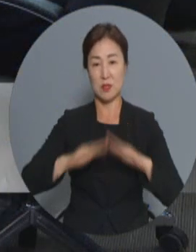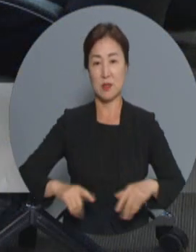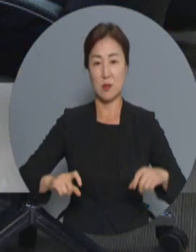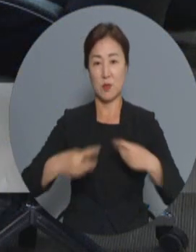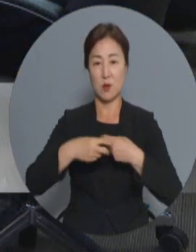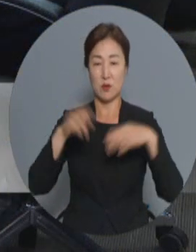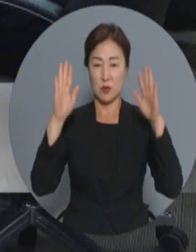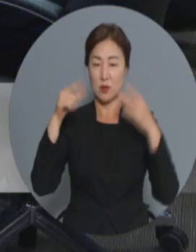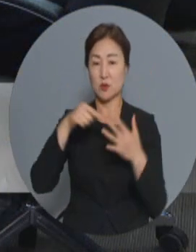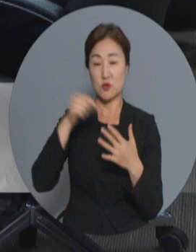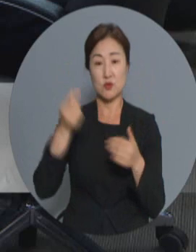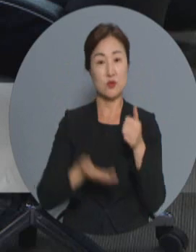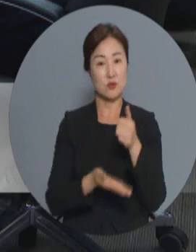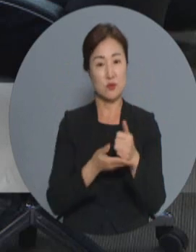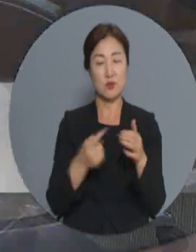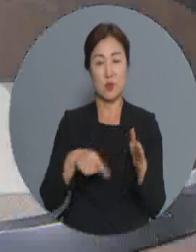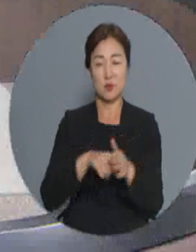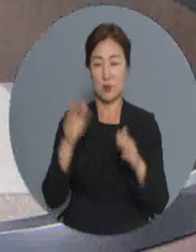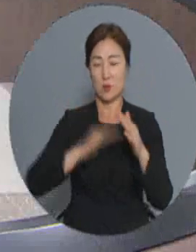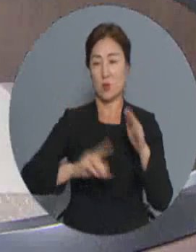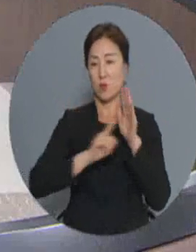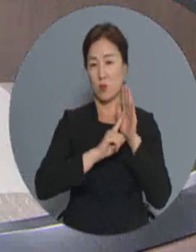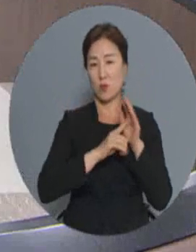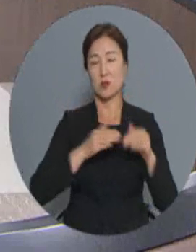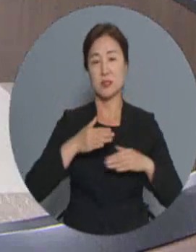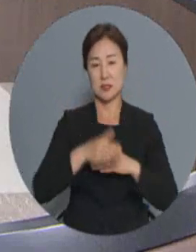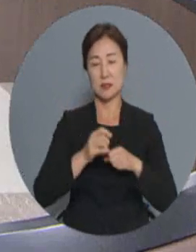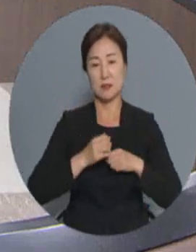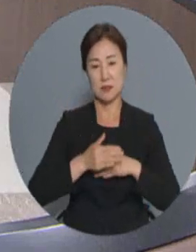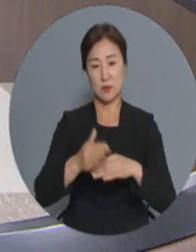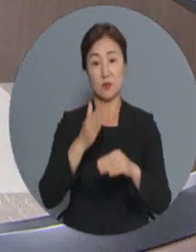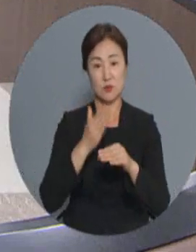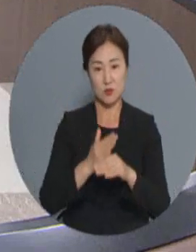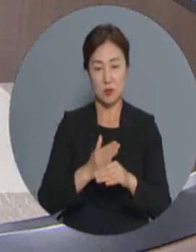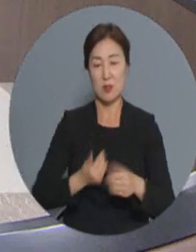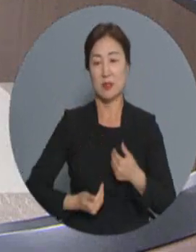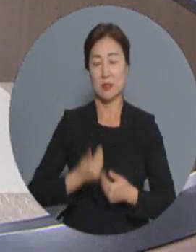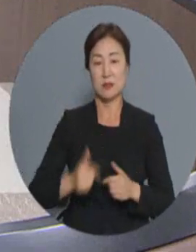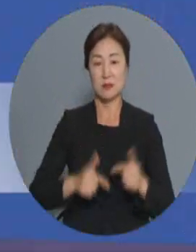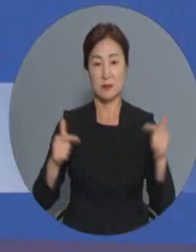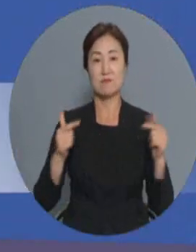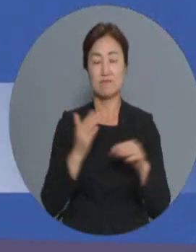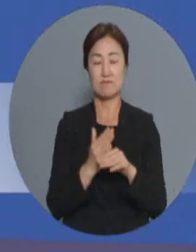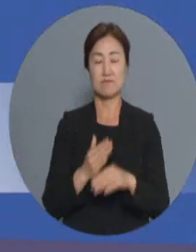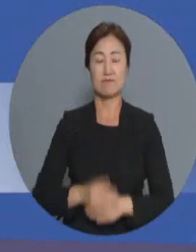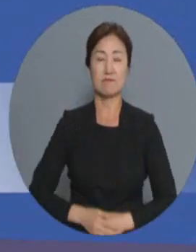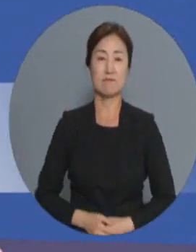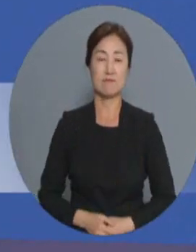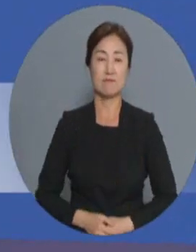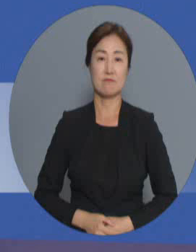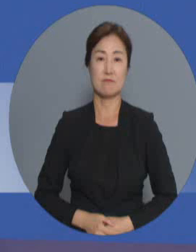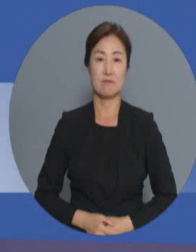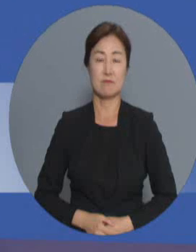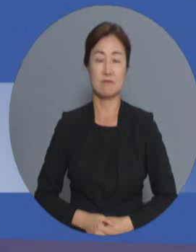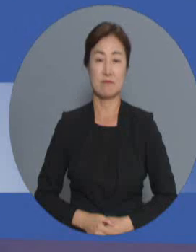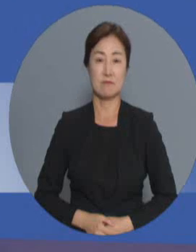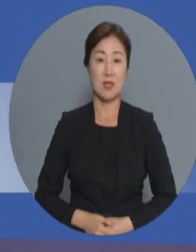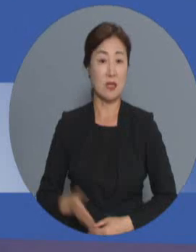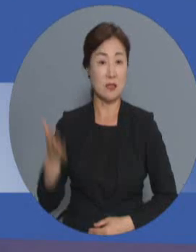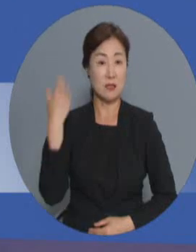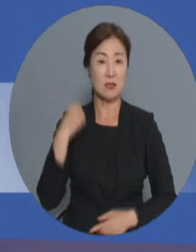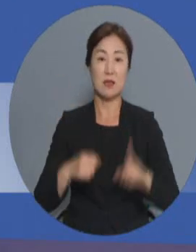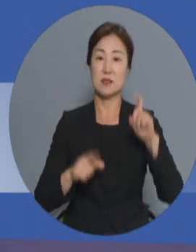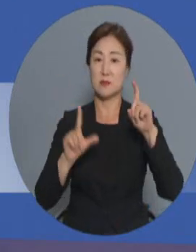추천대학 선정을 위한 공무 절차를 강행하면서 진통이 확산될 것으로 보입니다 전라남도는 지난